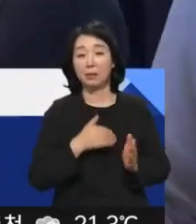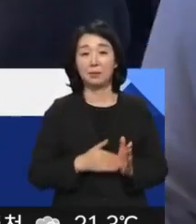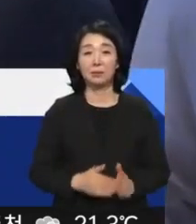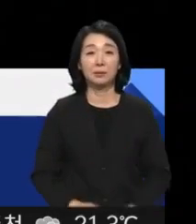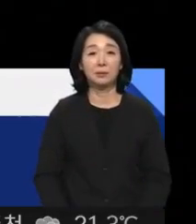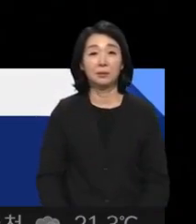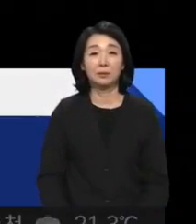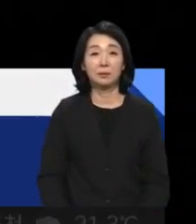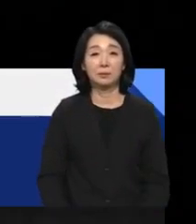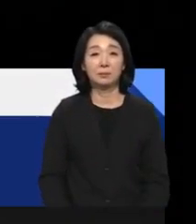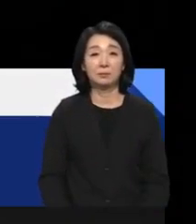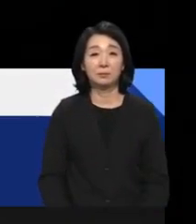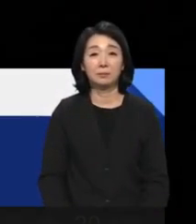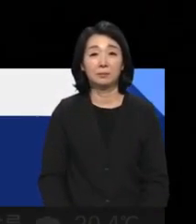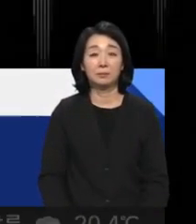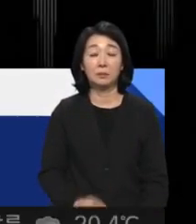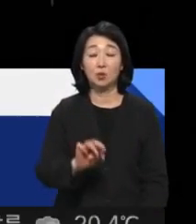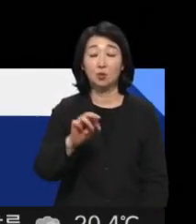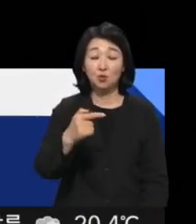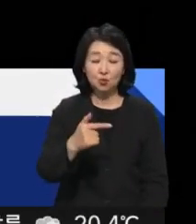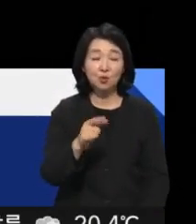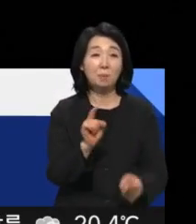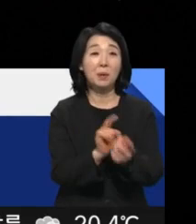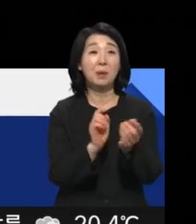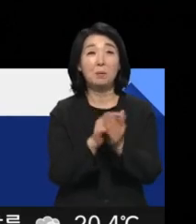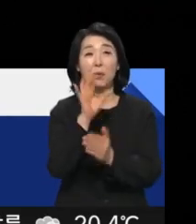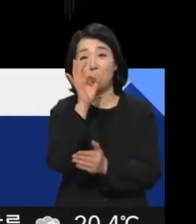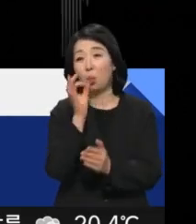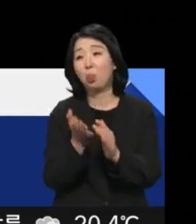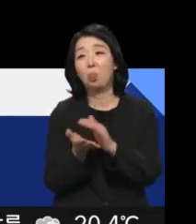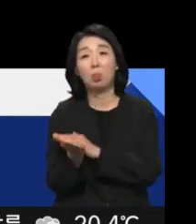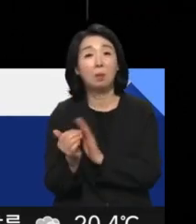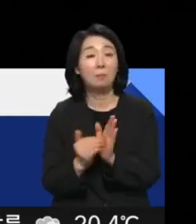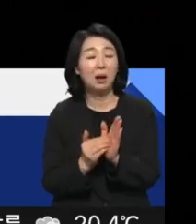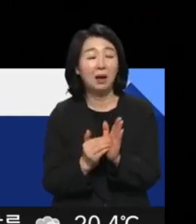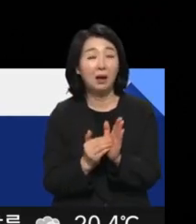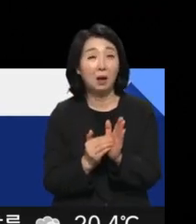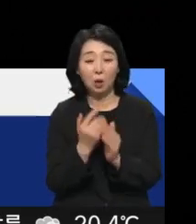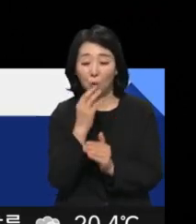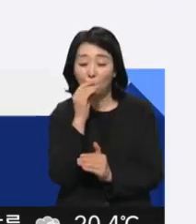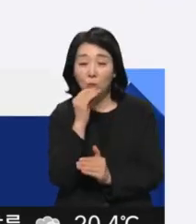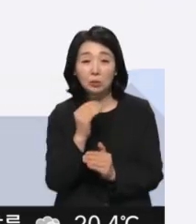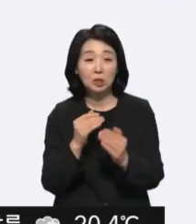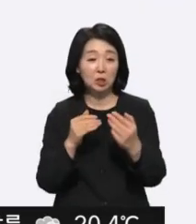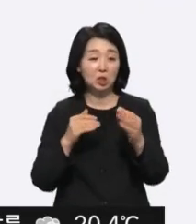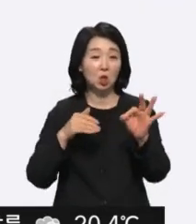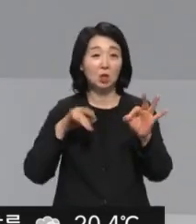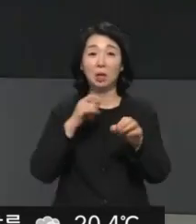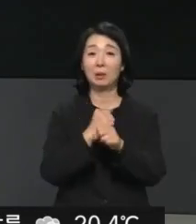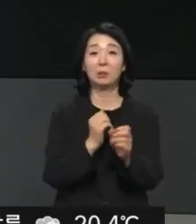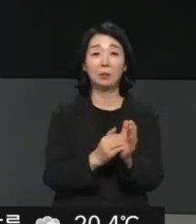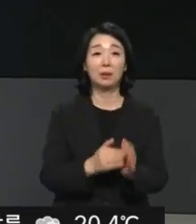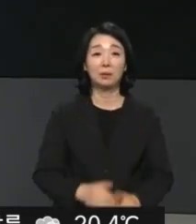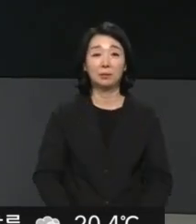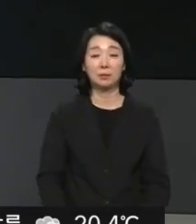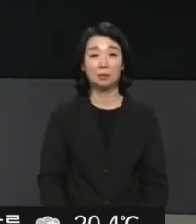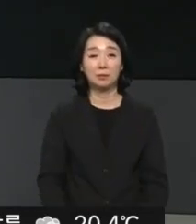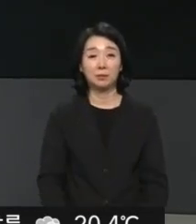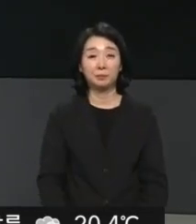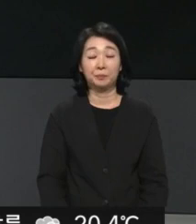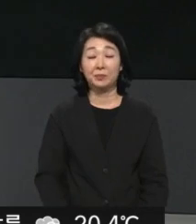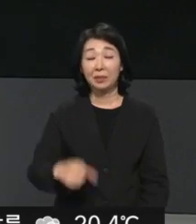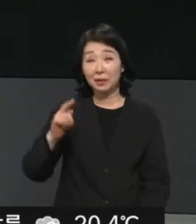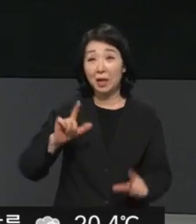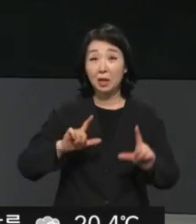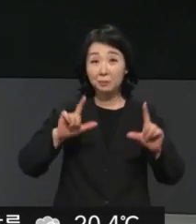강조합니다. 윤관석은 오늘 만나서 그거 줬고 봉투 10개로 만들었더만. 그리고 다음 날 윤